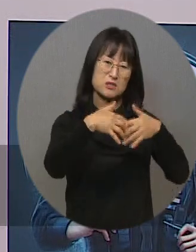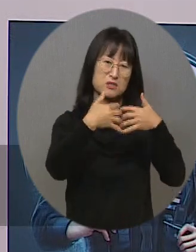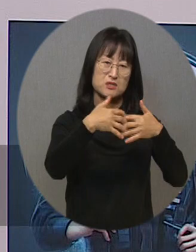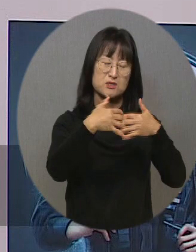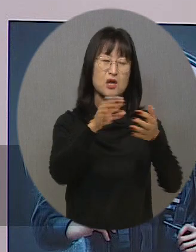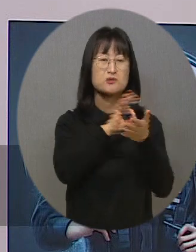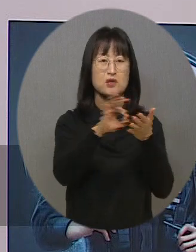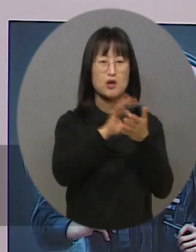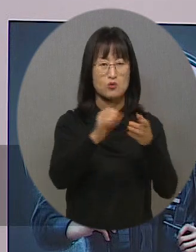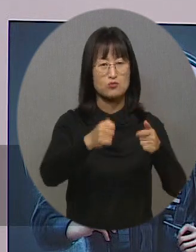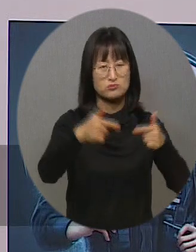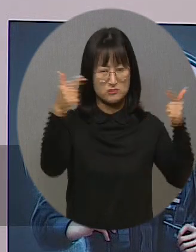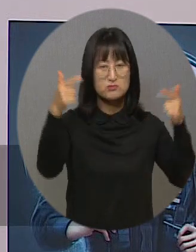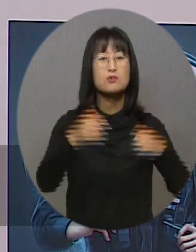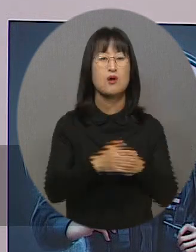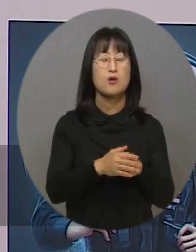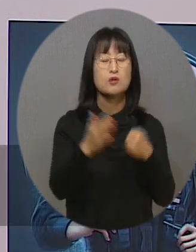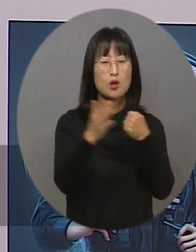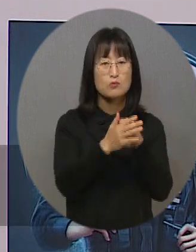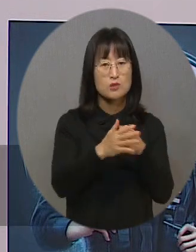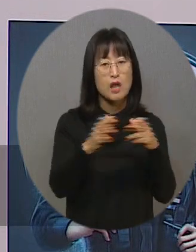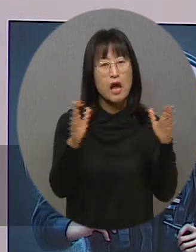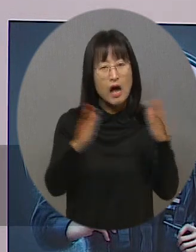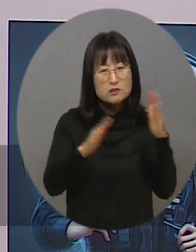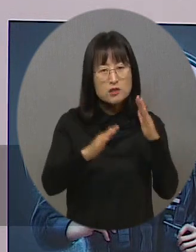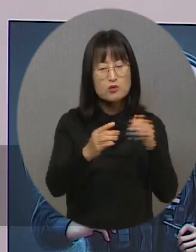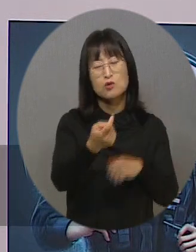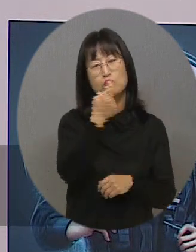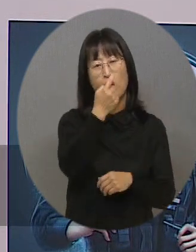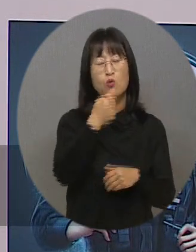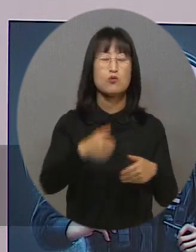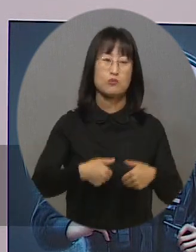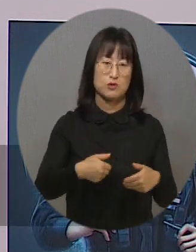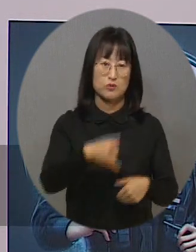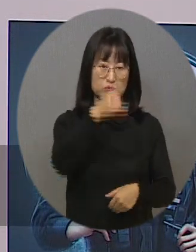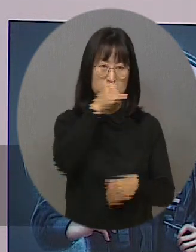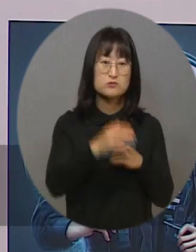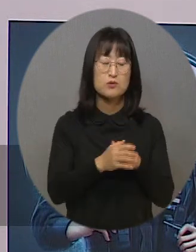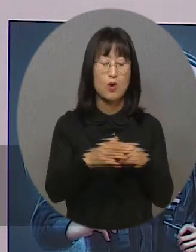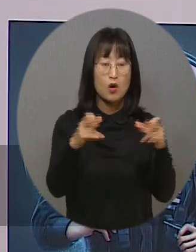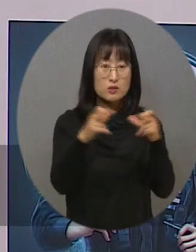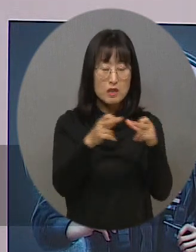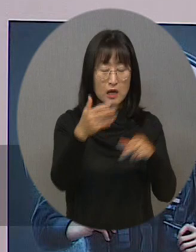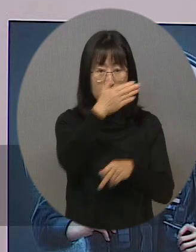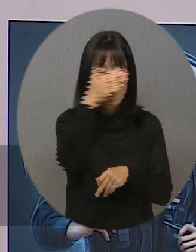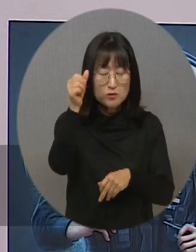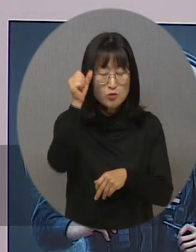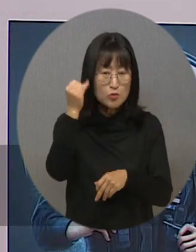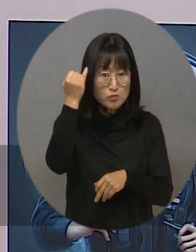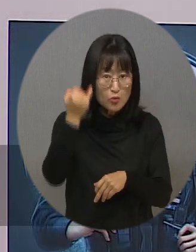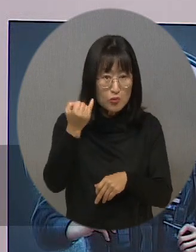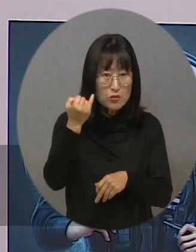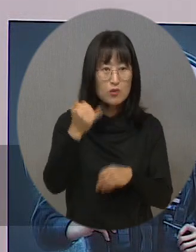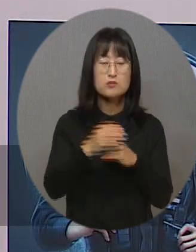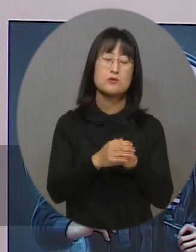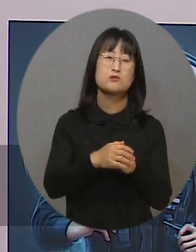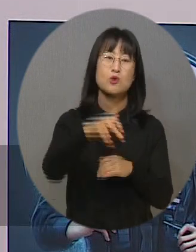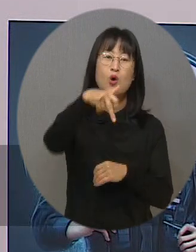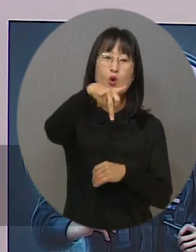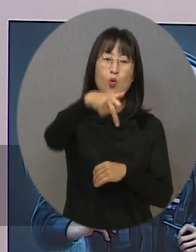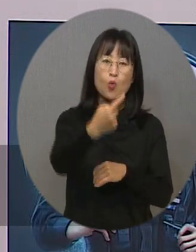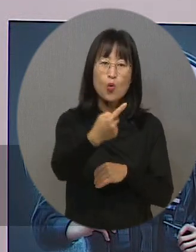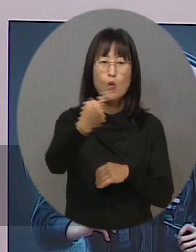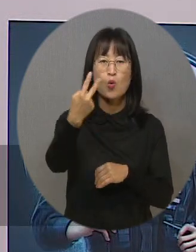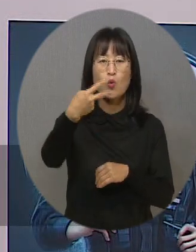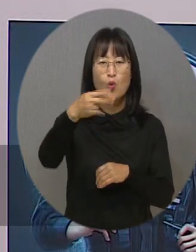위해서 점점 그런 것들을 배워야 되지 않는 시대인가 싶어요. 그래서 장애 청소년이라고 단순히 코딩 그거 어떻게 할 수